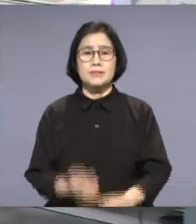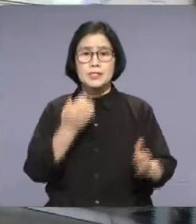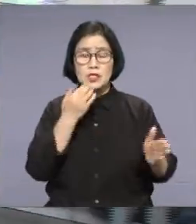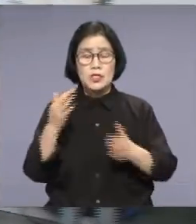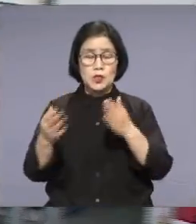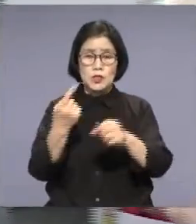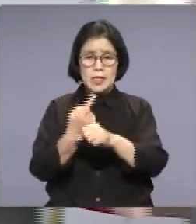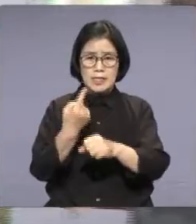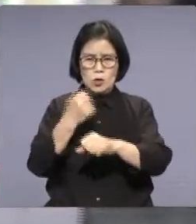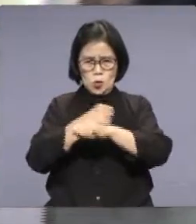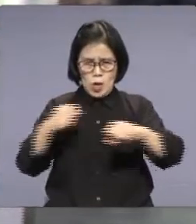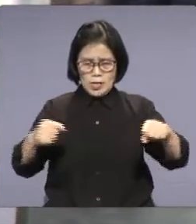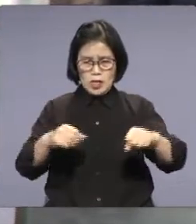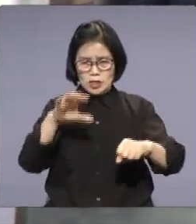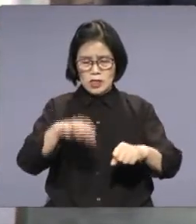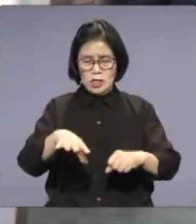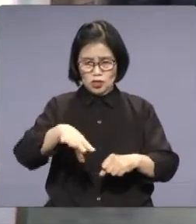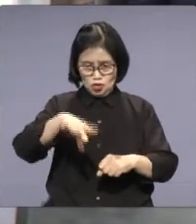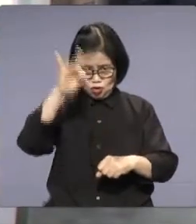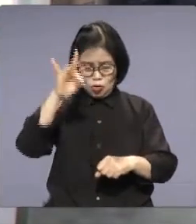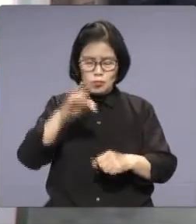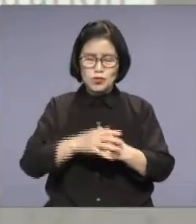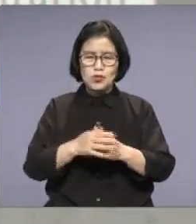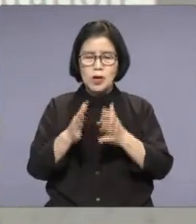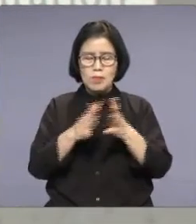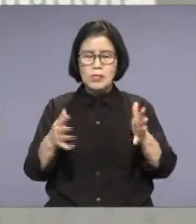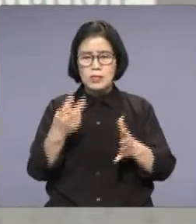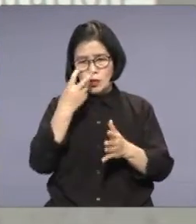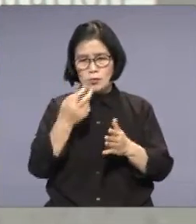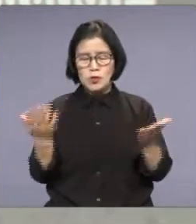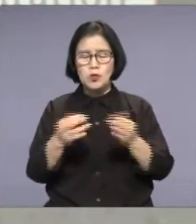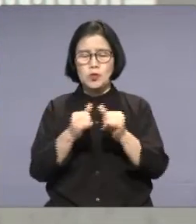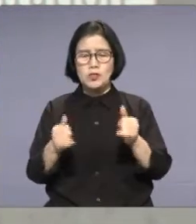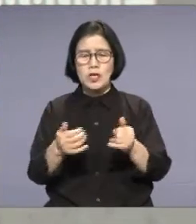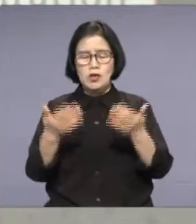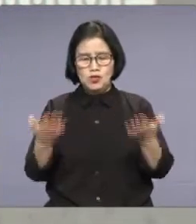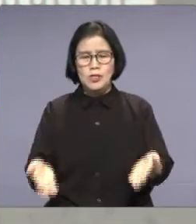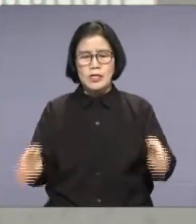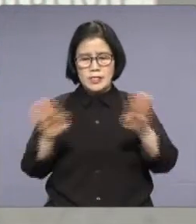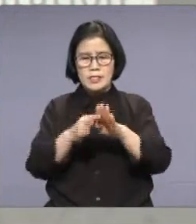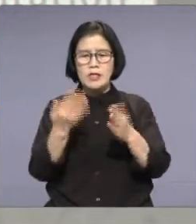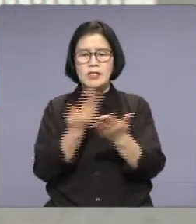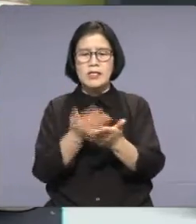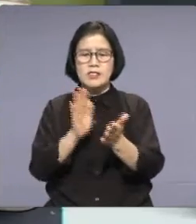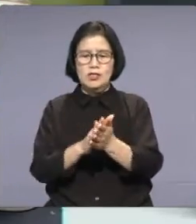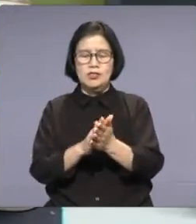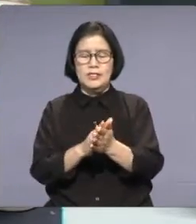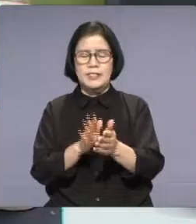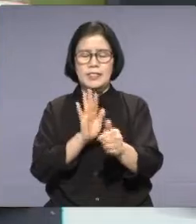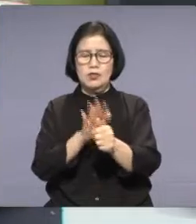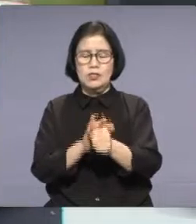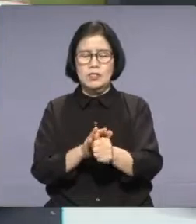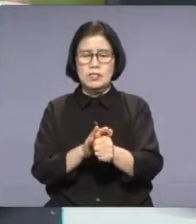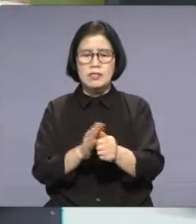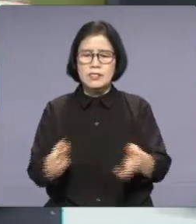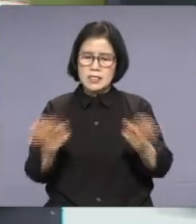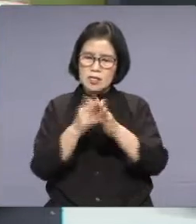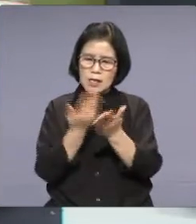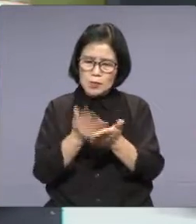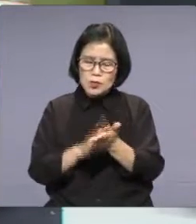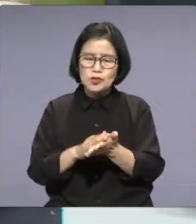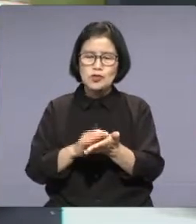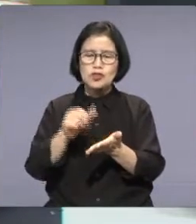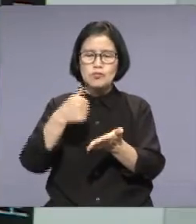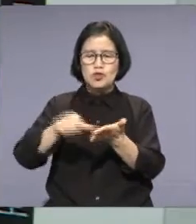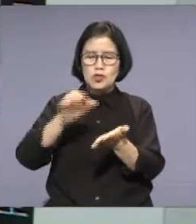지난해 광역지자체 중 처음 아파트 경비노동자 휴게시설 개선을 지원했습니다. 시설 개보수와 비품